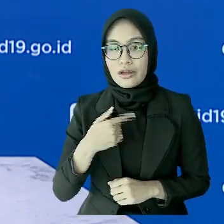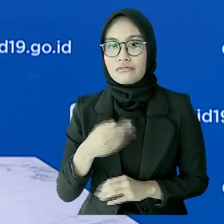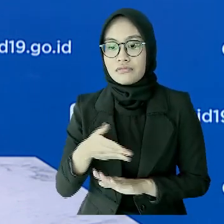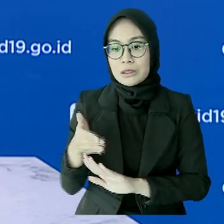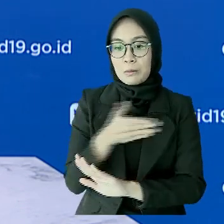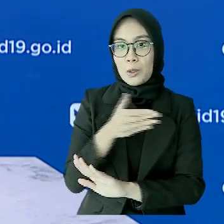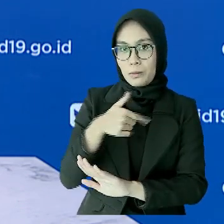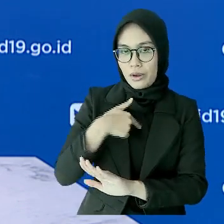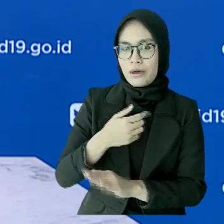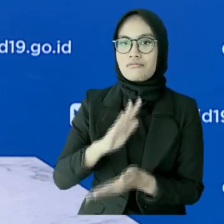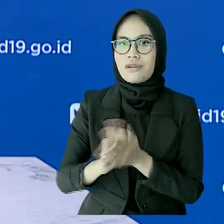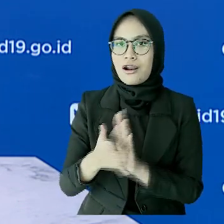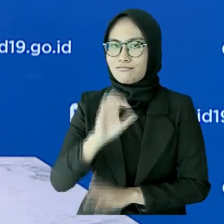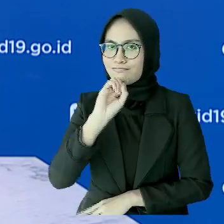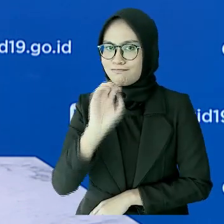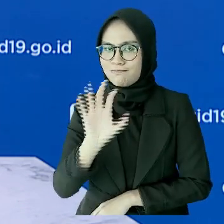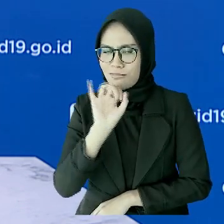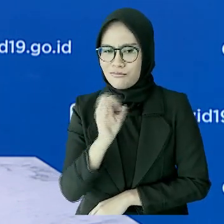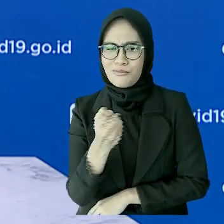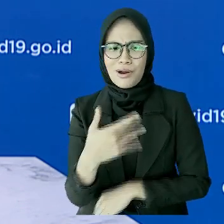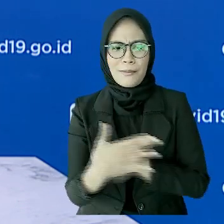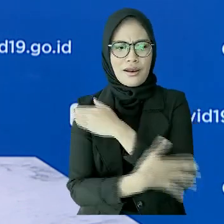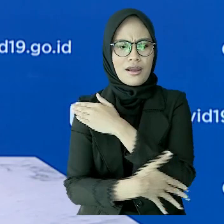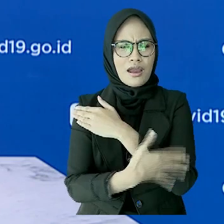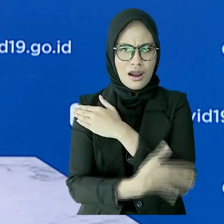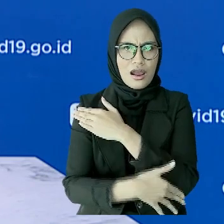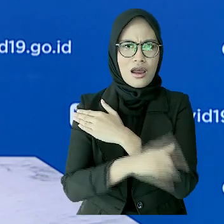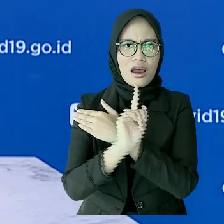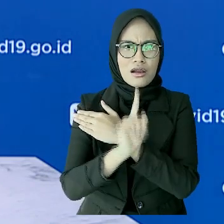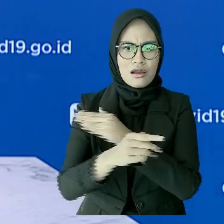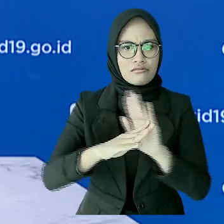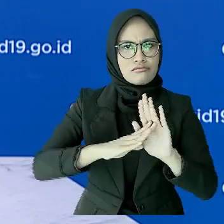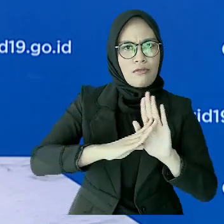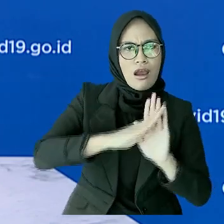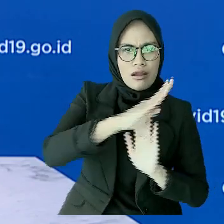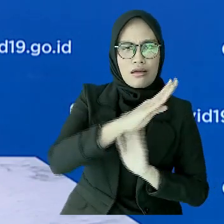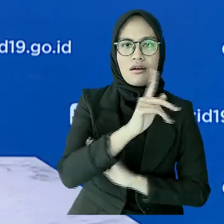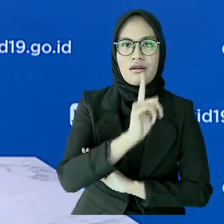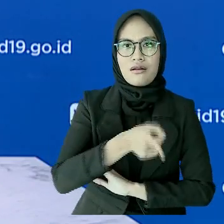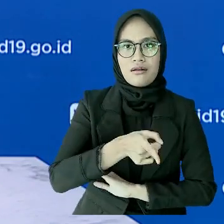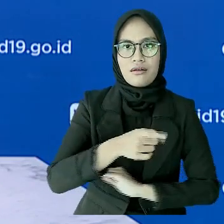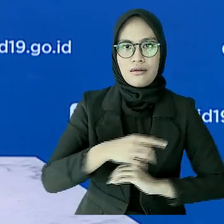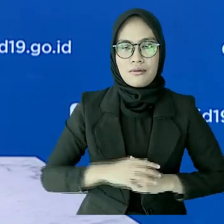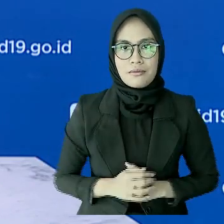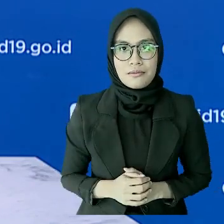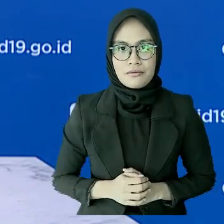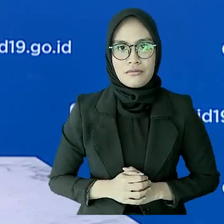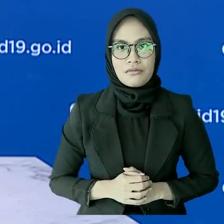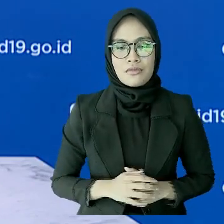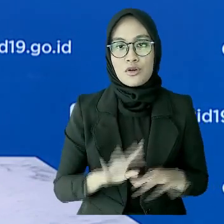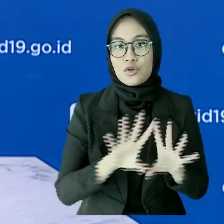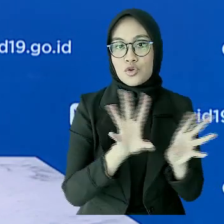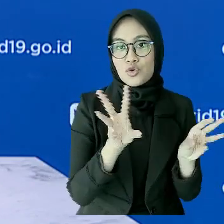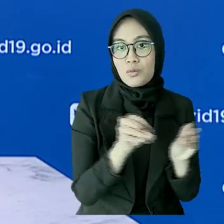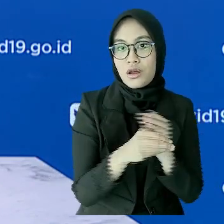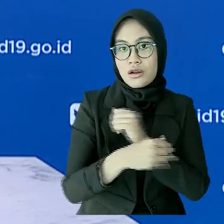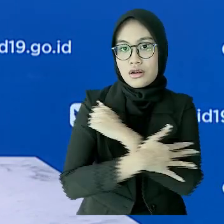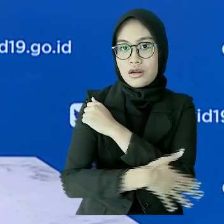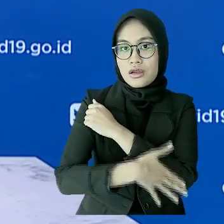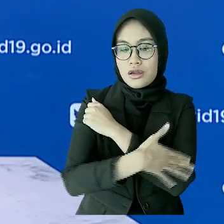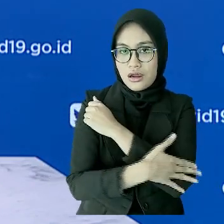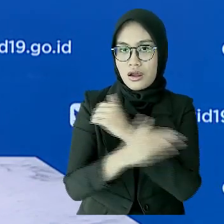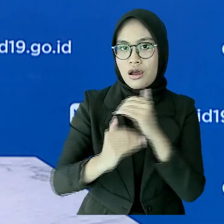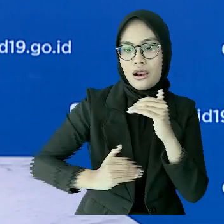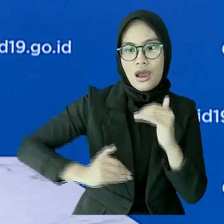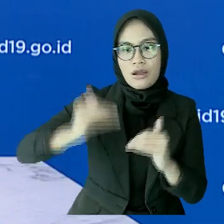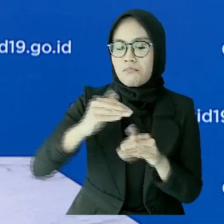bahwa kasus COVID-19 di beberapa negara di dunia sedang mengalami kenaikan dengan jumlah negara naik